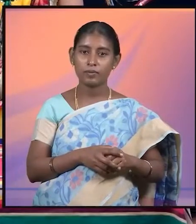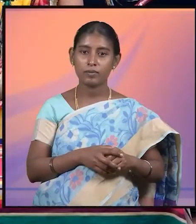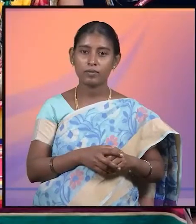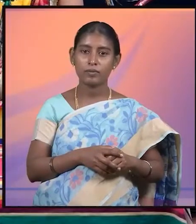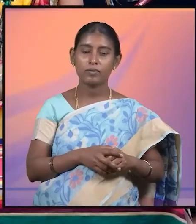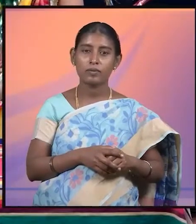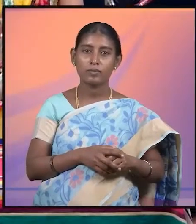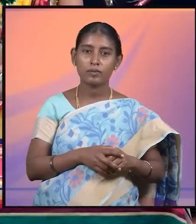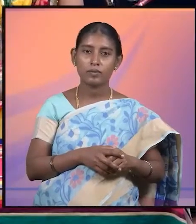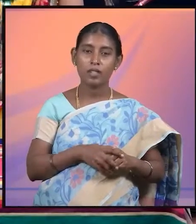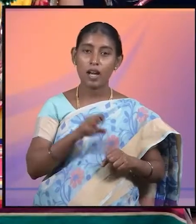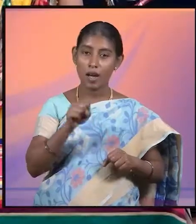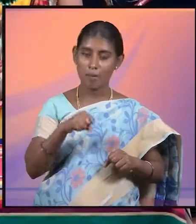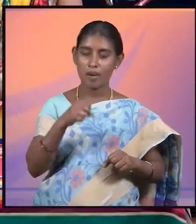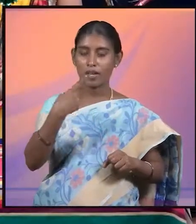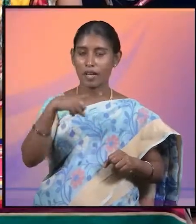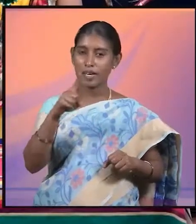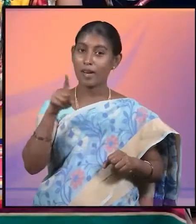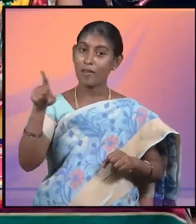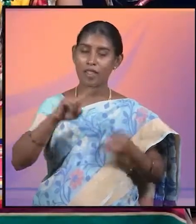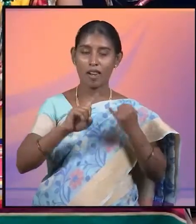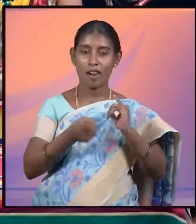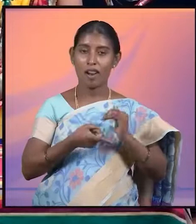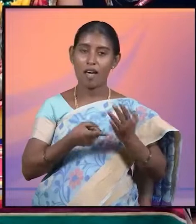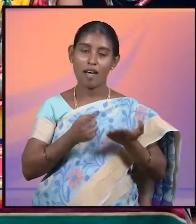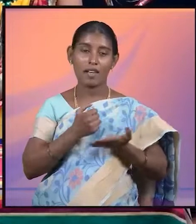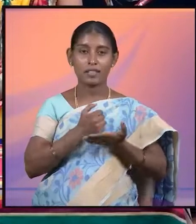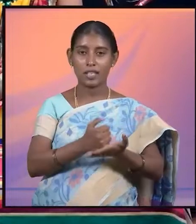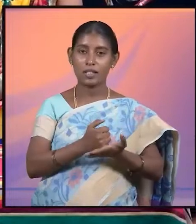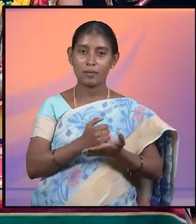மானு. ஆமாமாமா, சரியா சொல்லிட்டீங்களே.